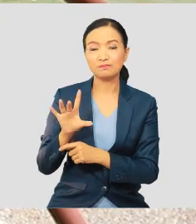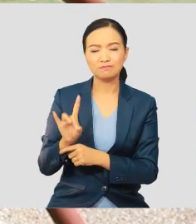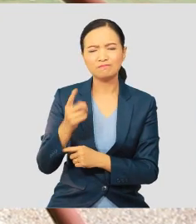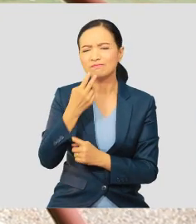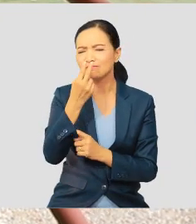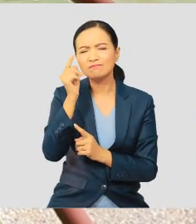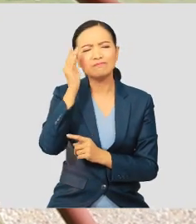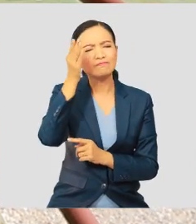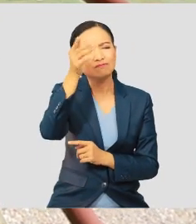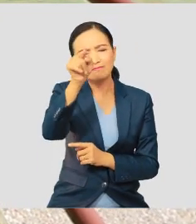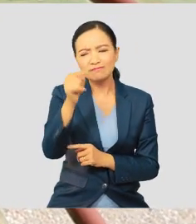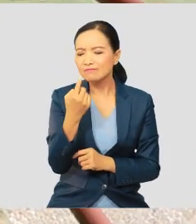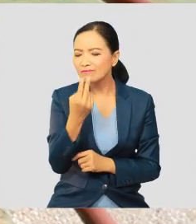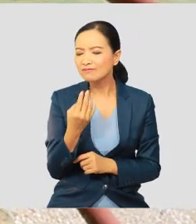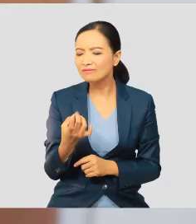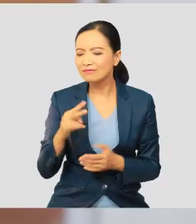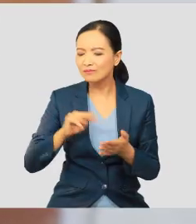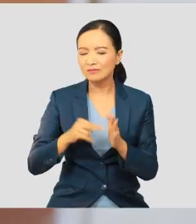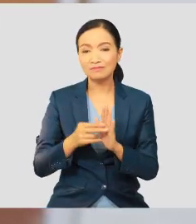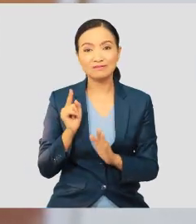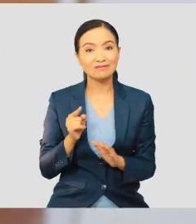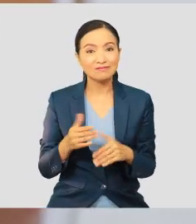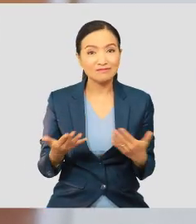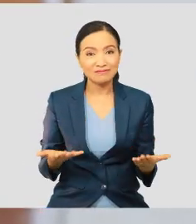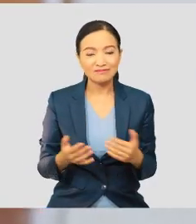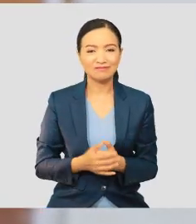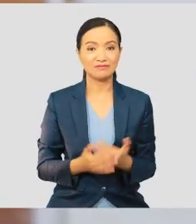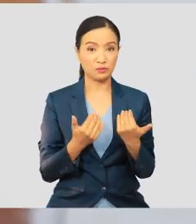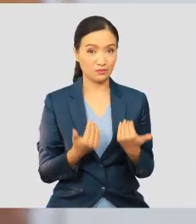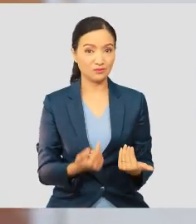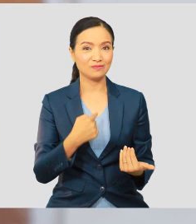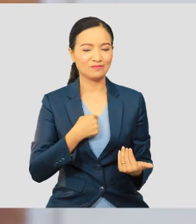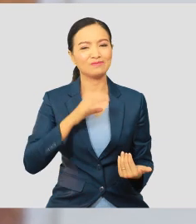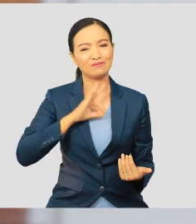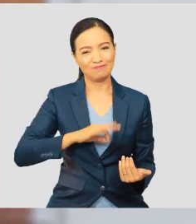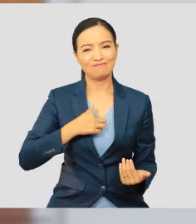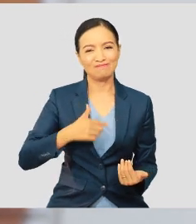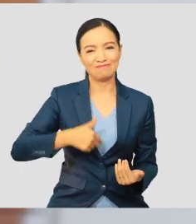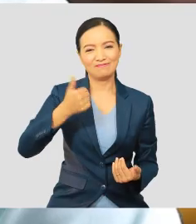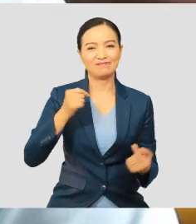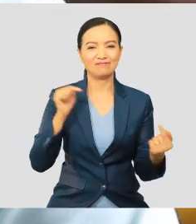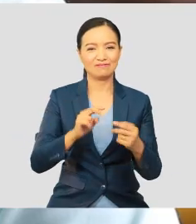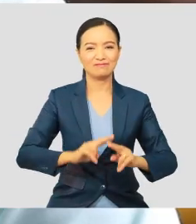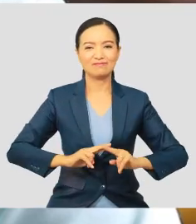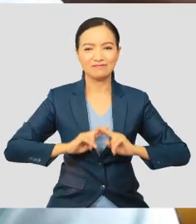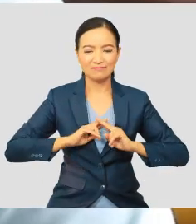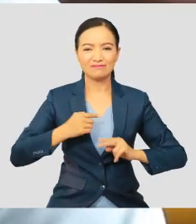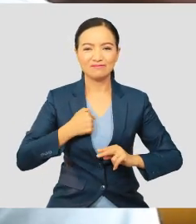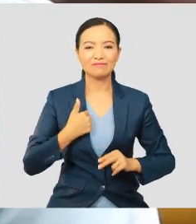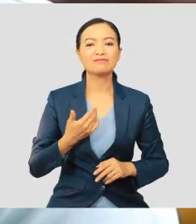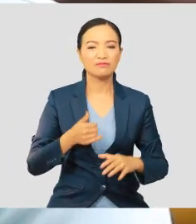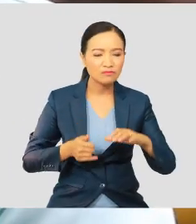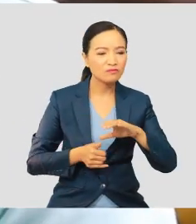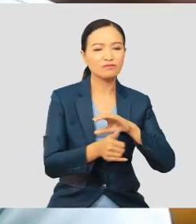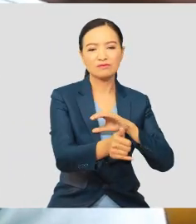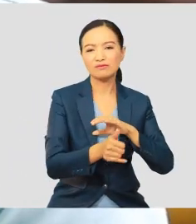องเห็นอนาคตเนี่ยความหมายของหนูเป็นยังไง ความหมายตอนนี้นะคะหนูรู้สึกดีกับตัวเองมากขึ้นจาก